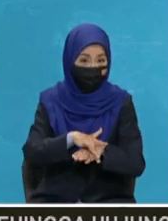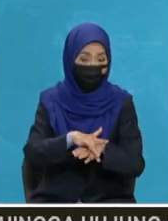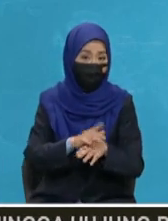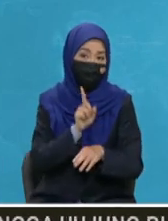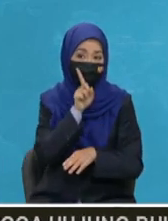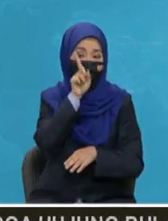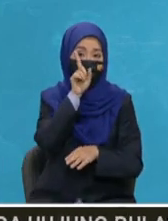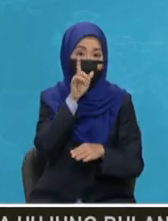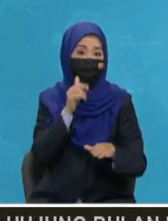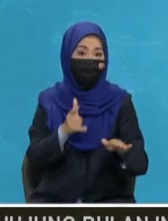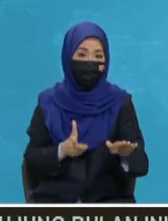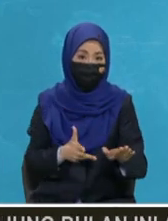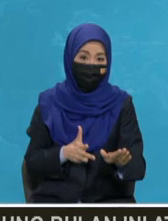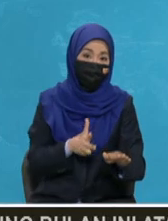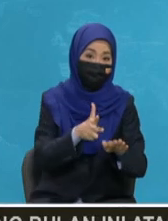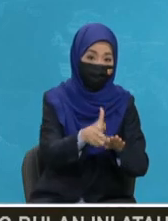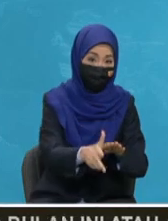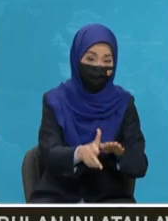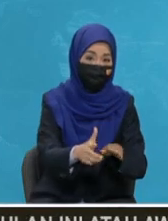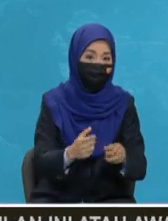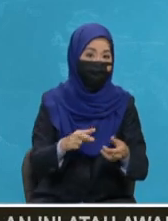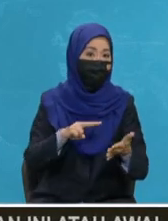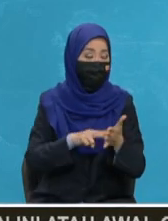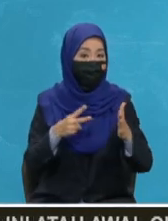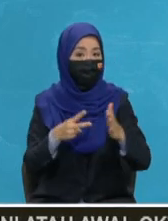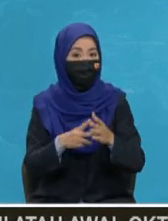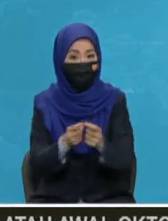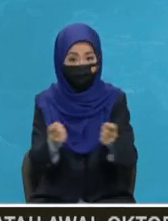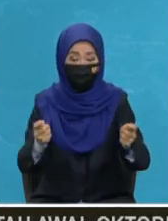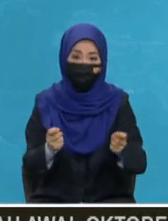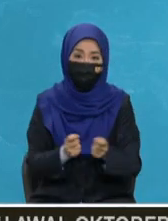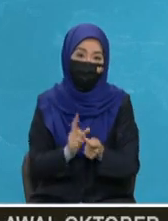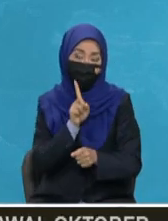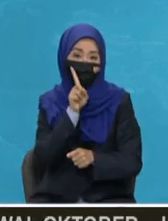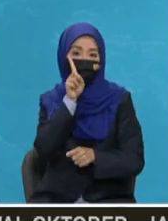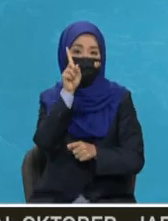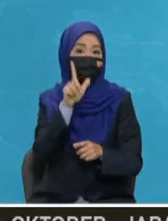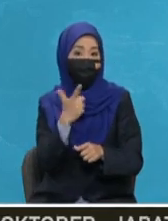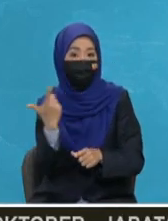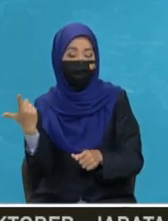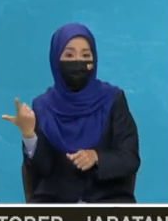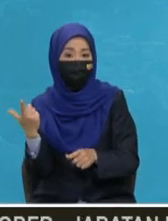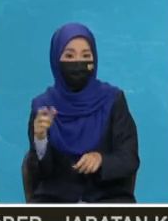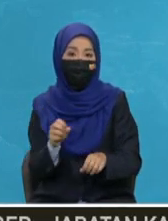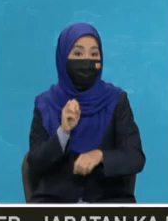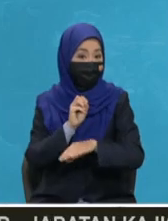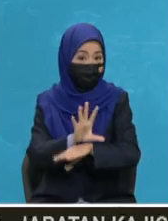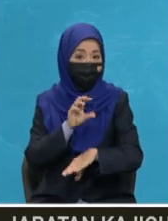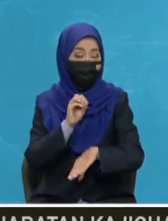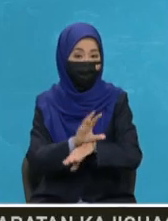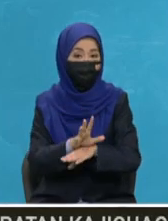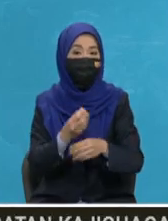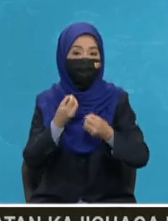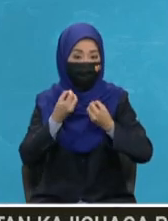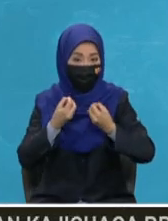ujian swap Pandu lalu atau di tempat-tempat suap yang disediakan yang terhormat menasihatkan mereka yang selesai